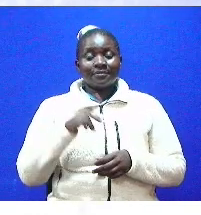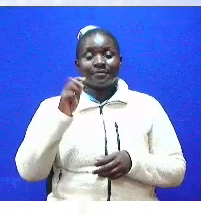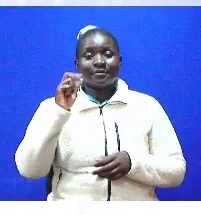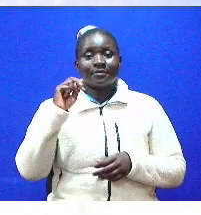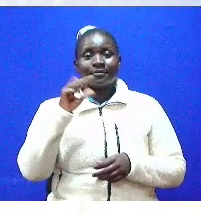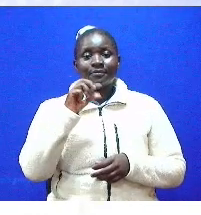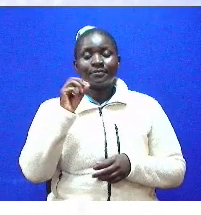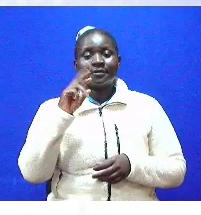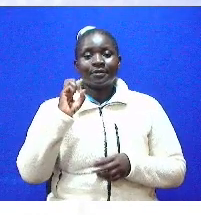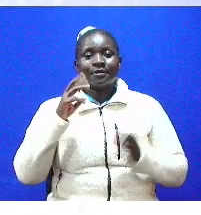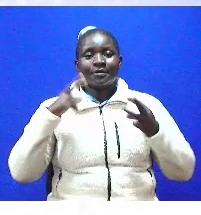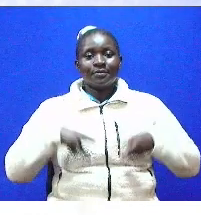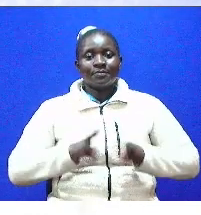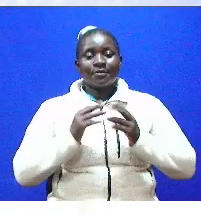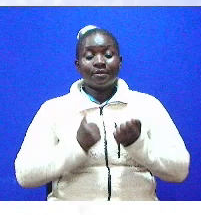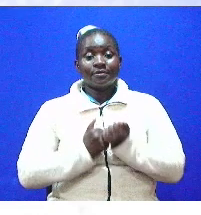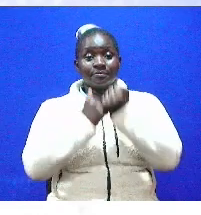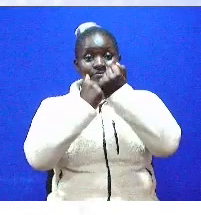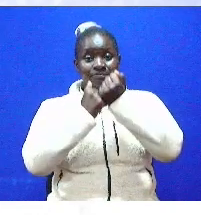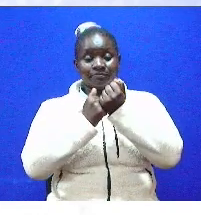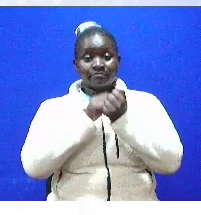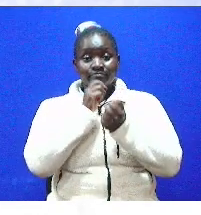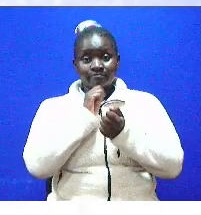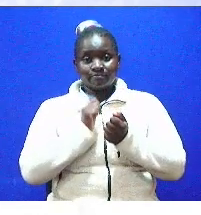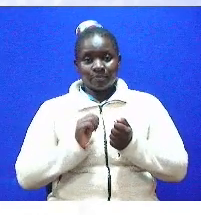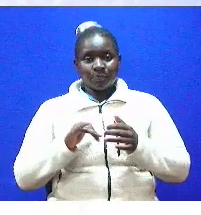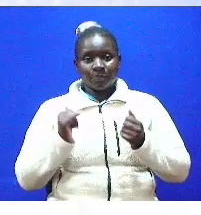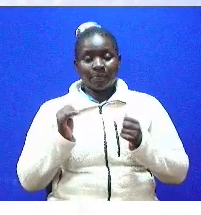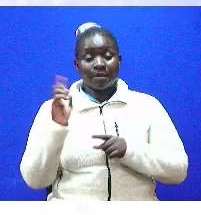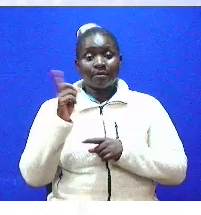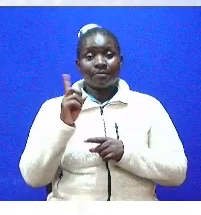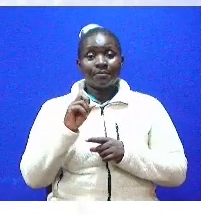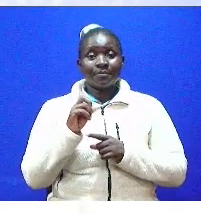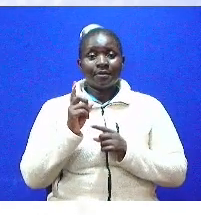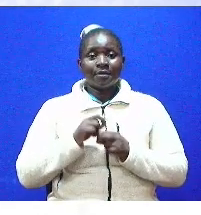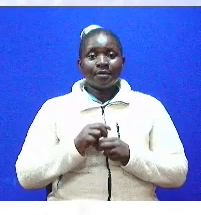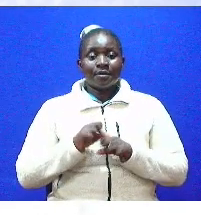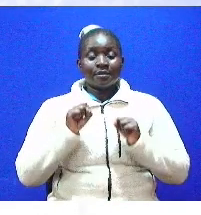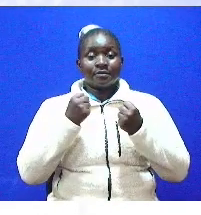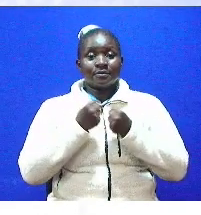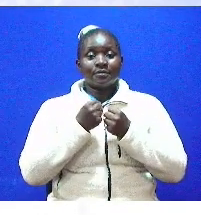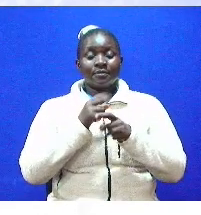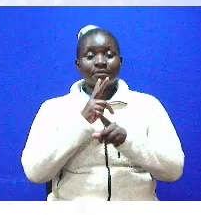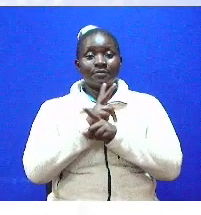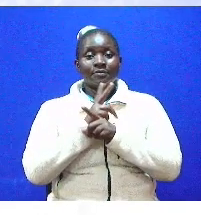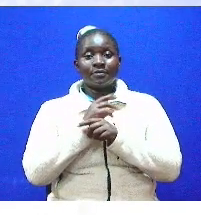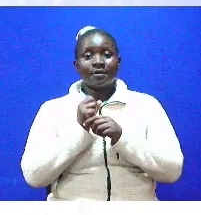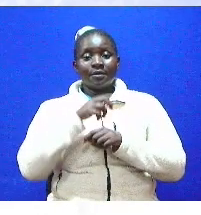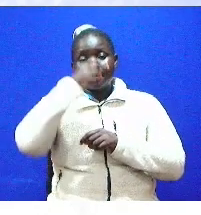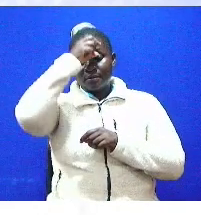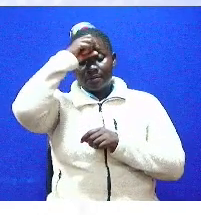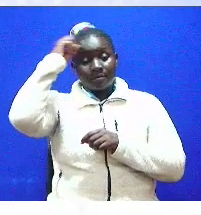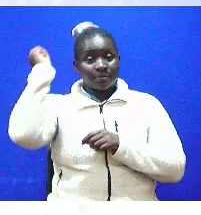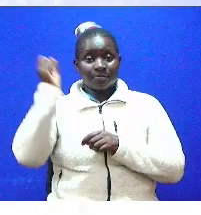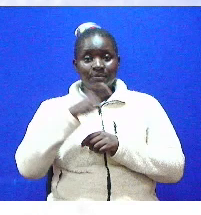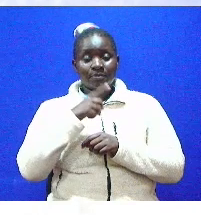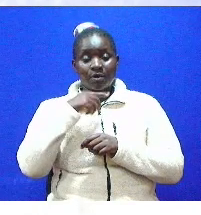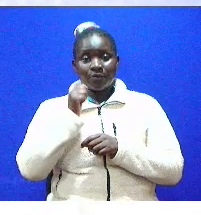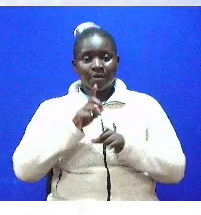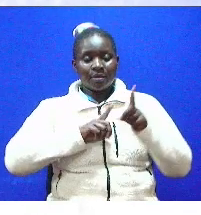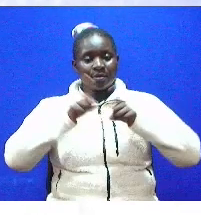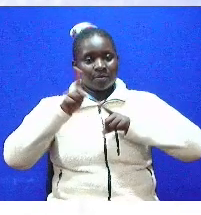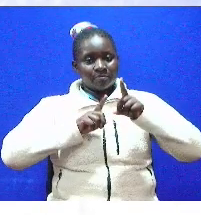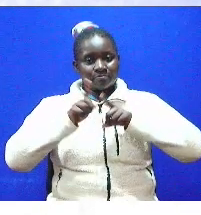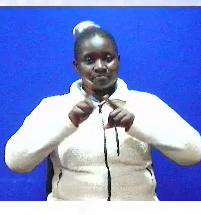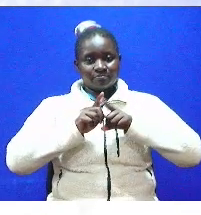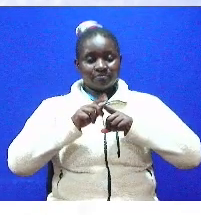vnenchera ya moyo gosira abagotunigo e wizara ya social protection and labor abono batarira e wodi